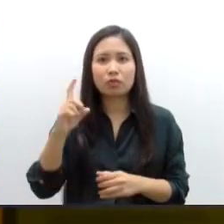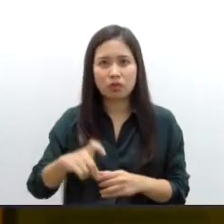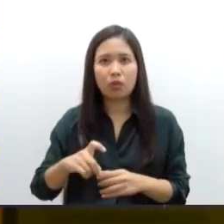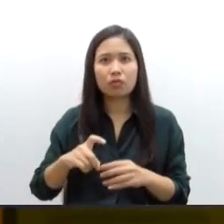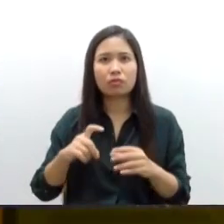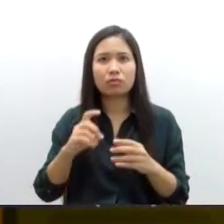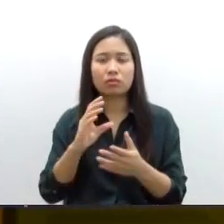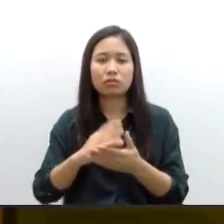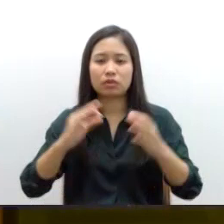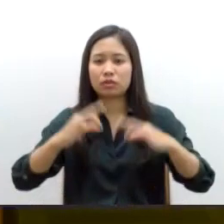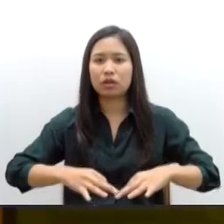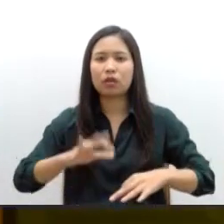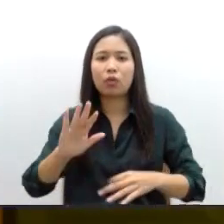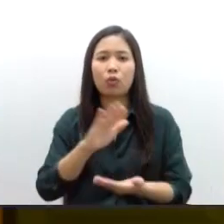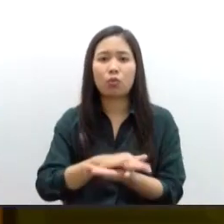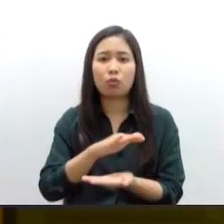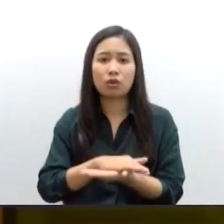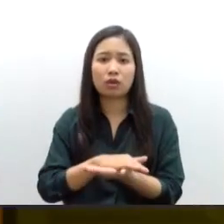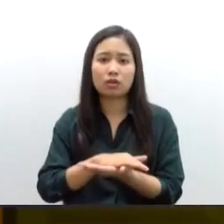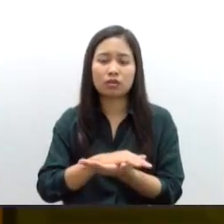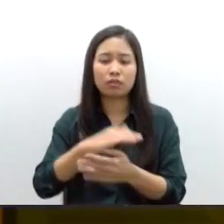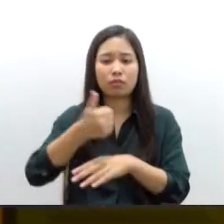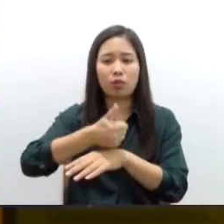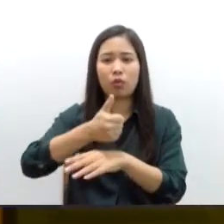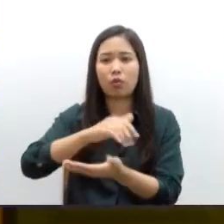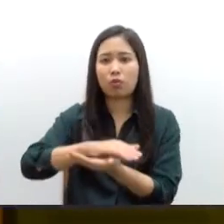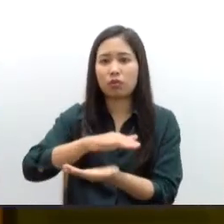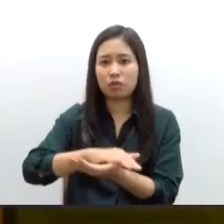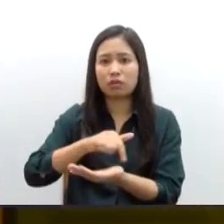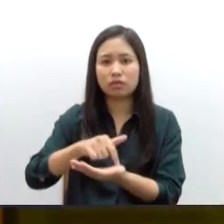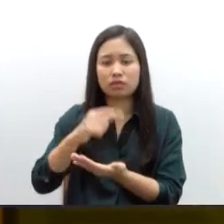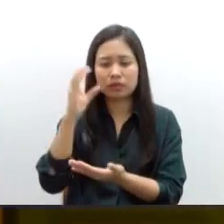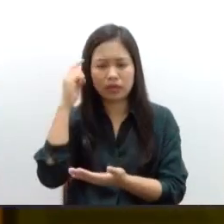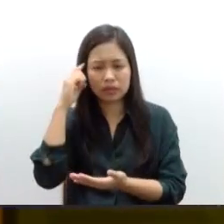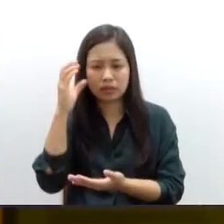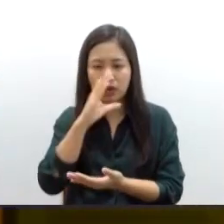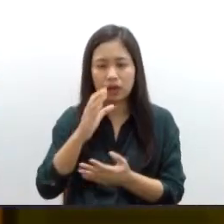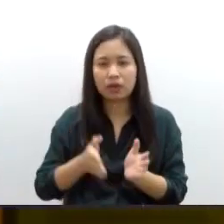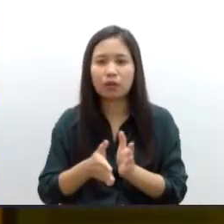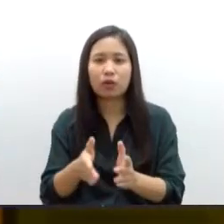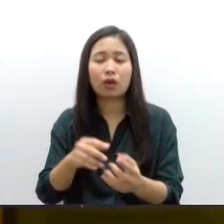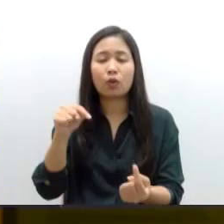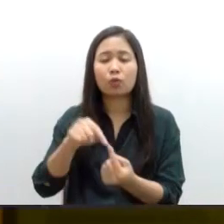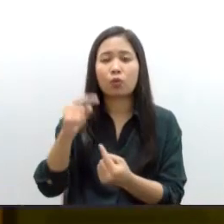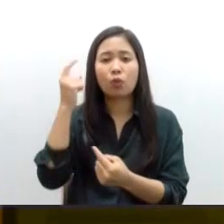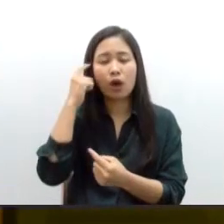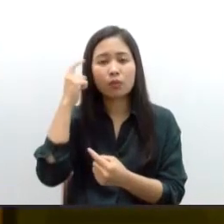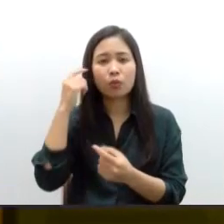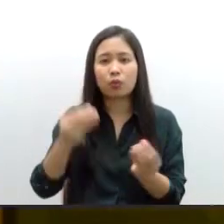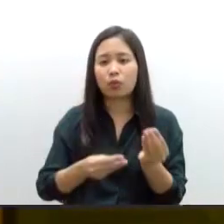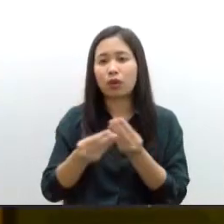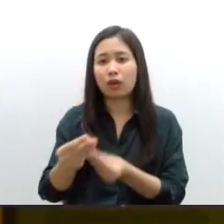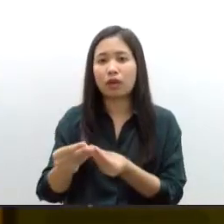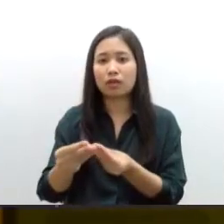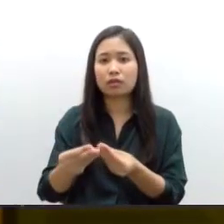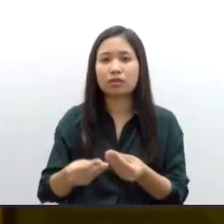การตัดสินใจของโรงเรียนผู้อำนวยการโรงเรียนที่จะหาแนวทางในการให้ความรู้ที่ไม่ได้แตก